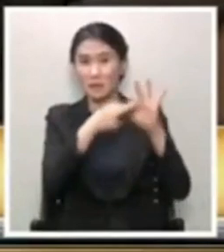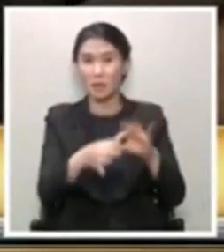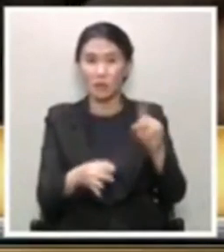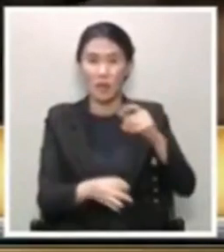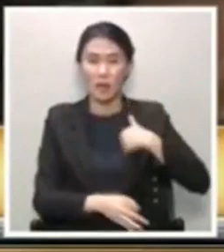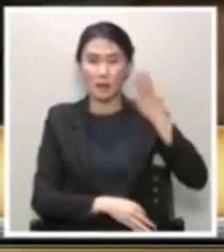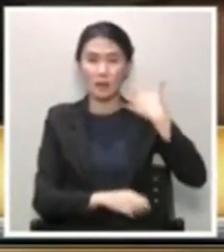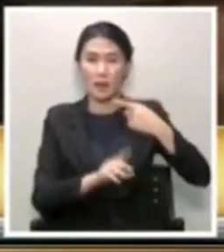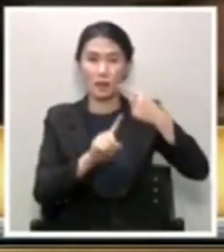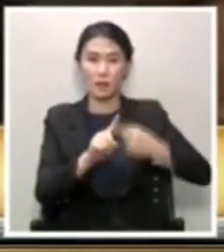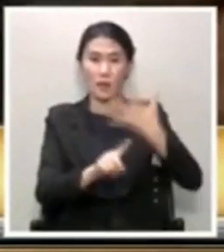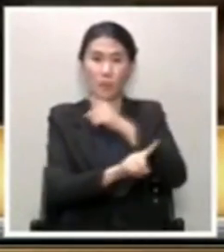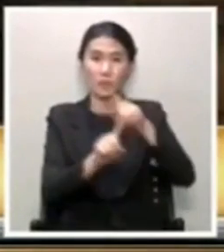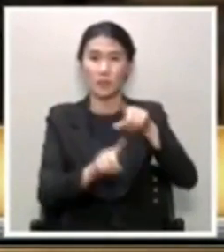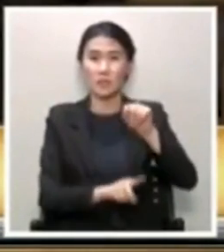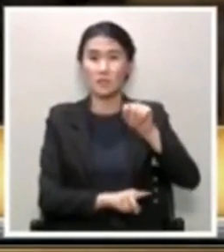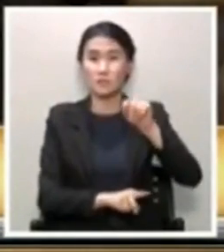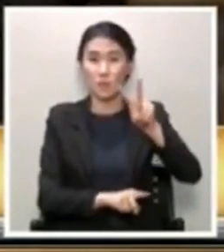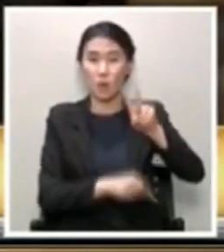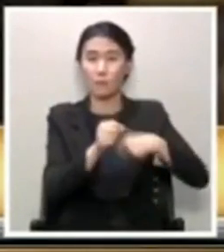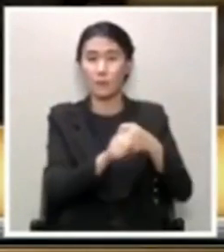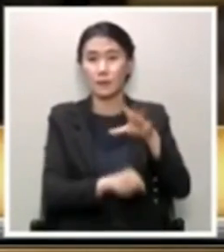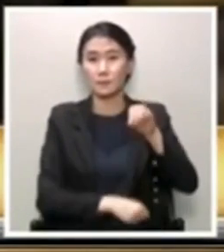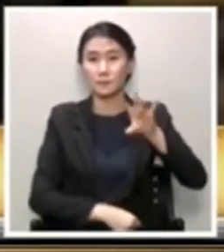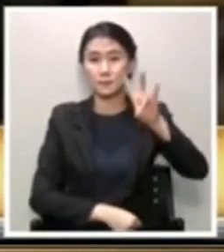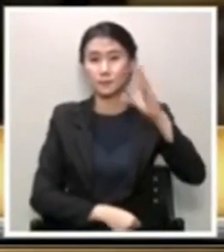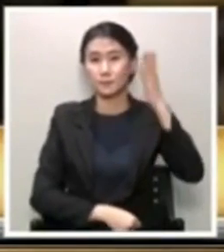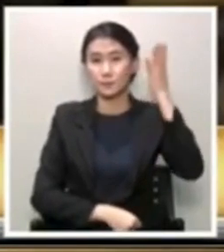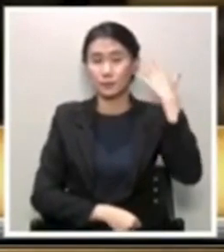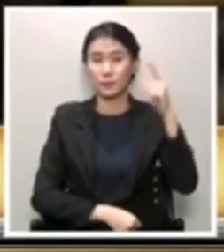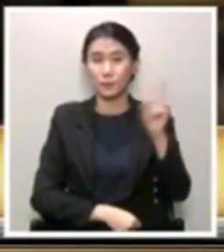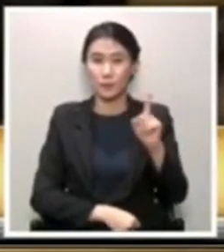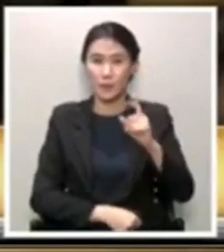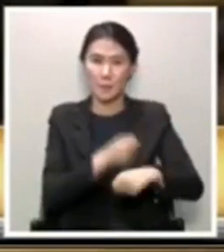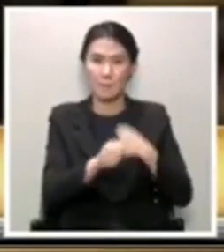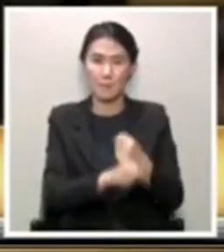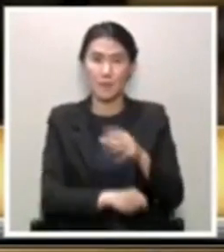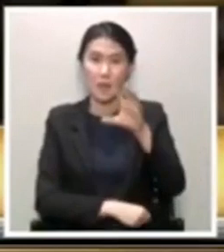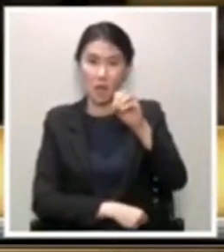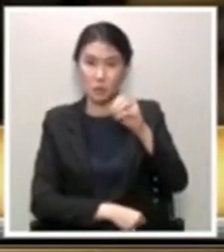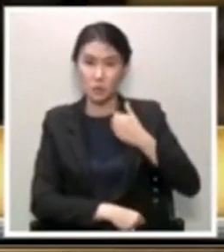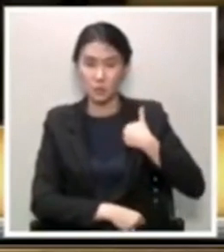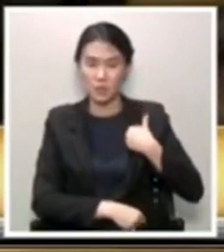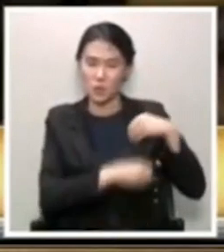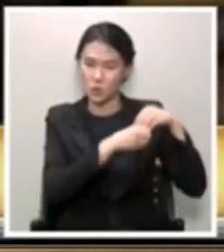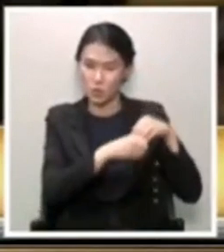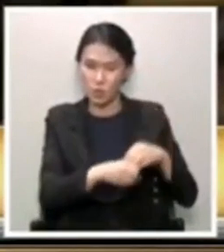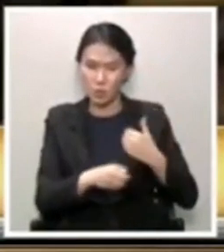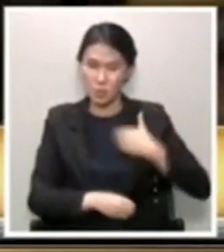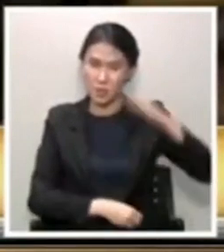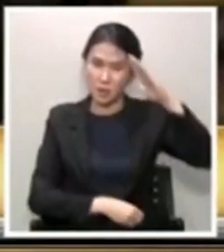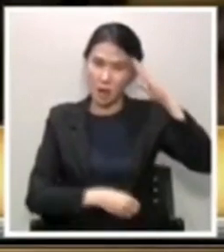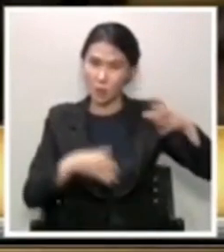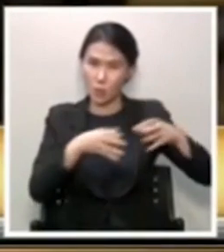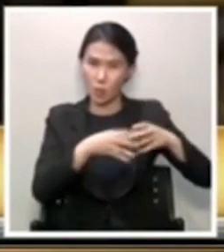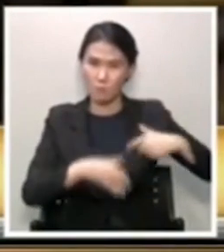จะถึงวันที่22พฤษภาคม2557นั้นเราอยู่อาศัยกับรัฐธรรมนูญ50มาแล้วอยู่ดีๆก็มีคณะนายทหารกลุ่มนึงออกมายึด